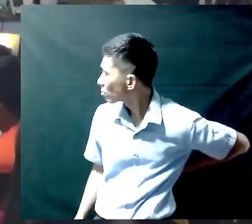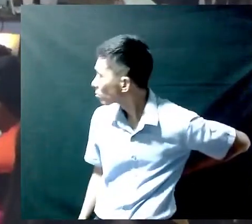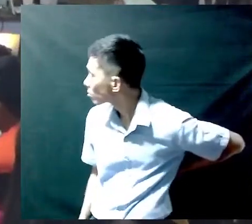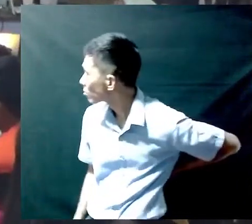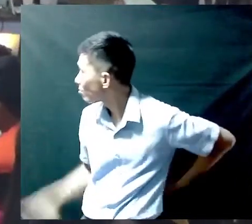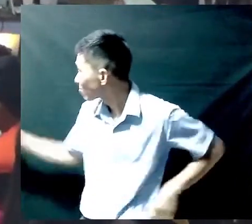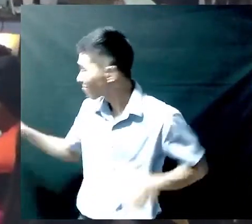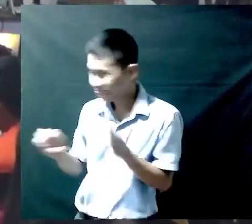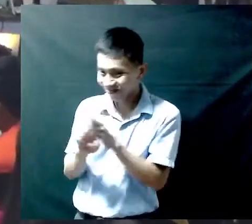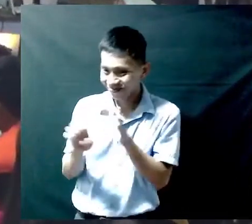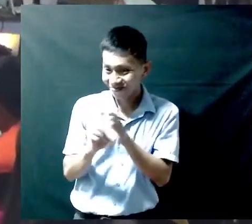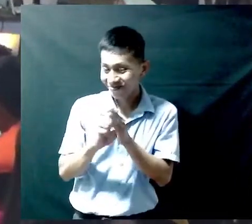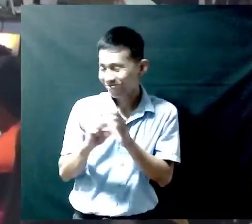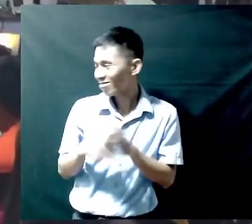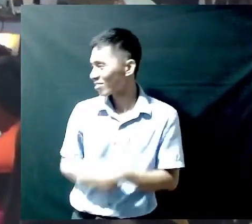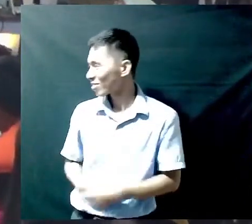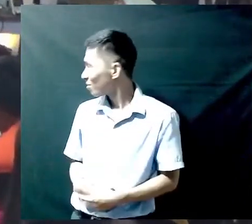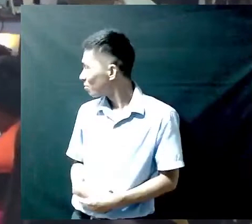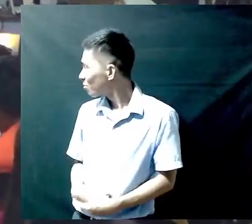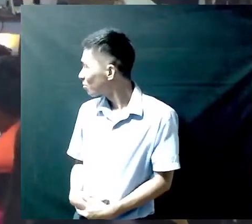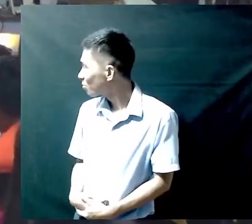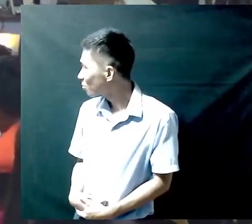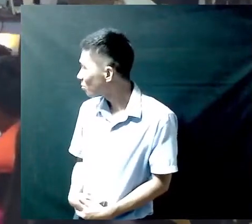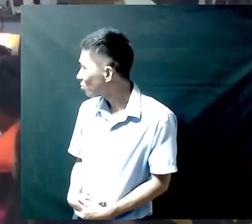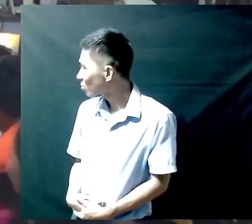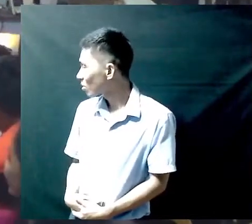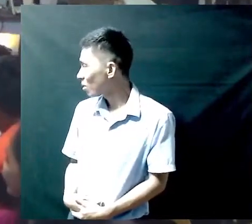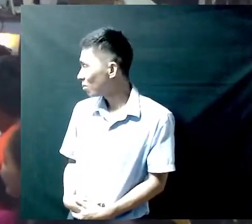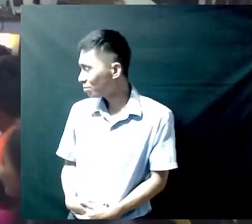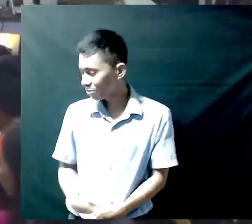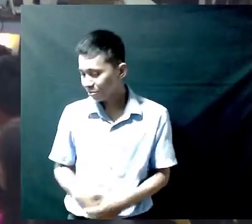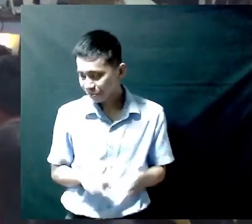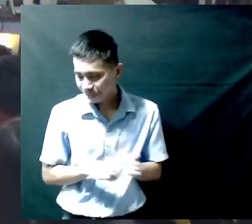aratin. Ito gawin natin